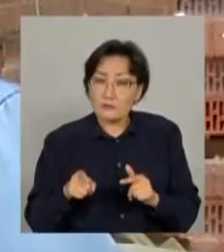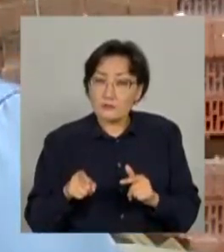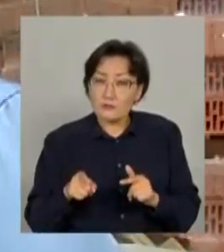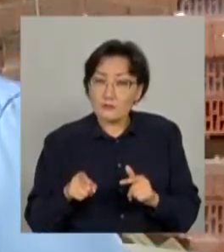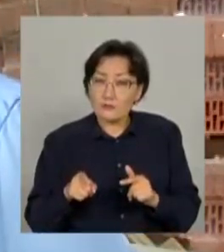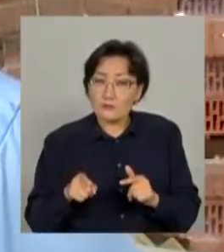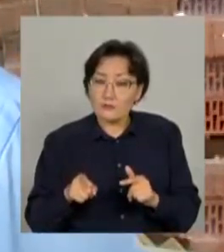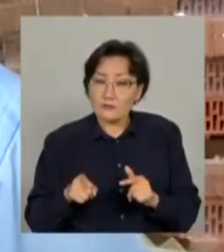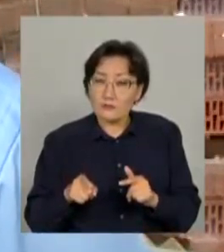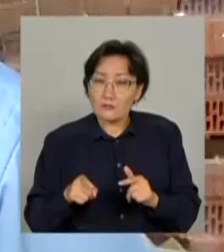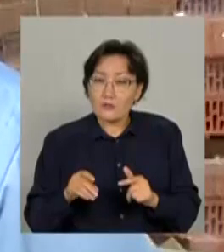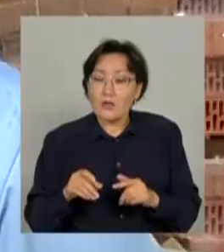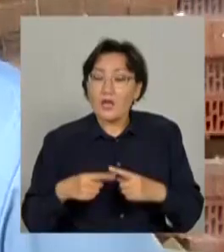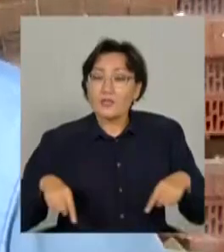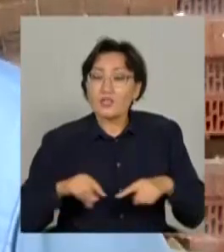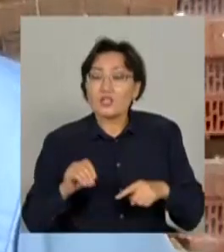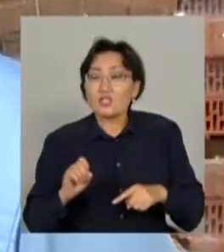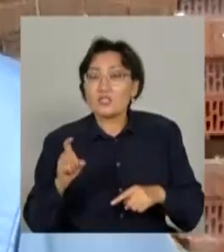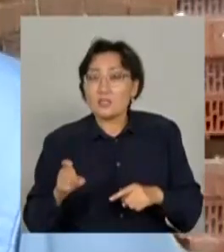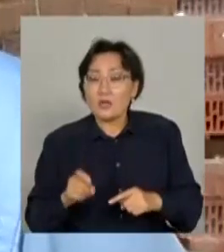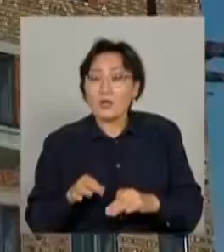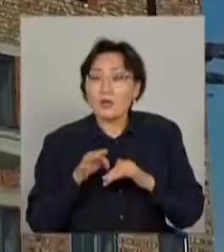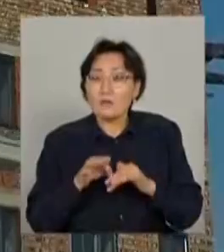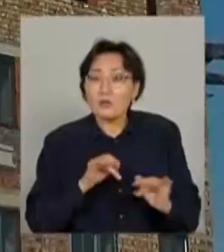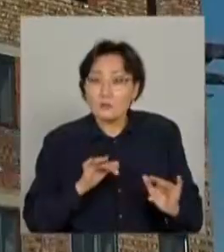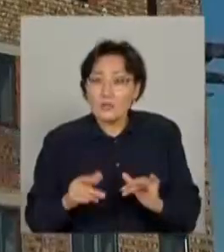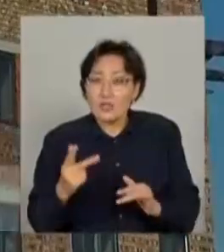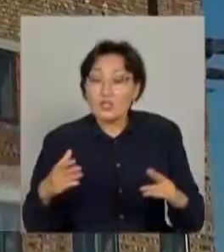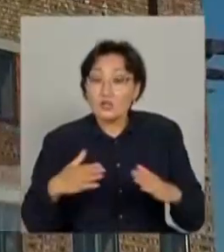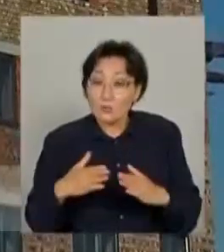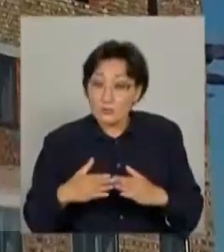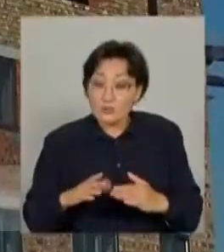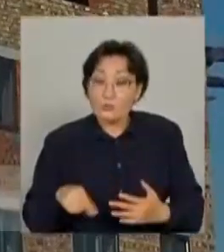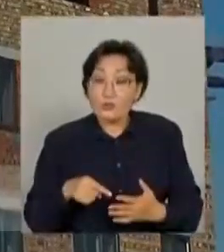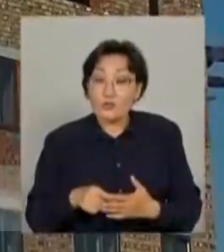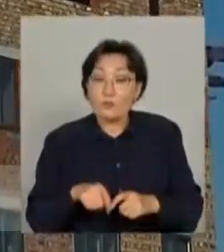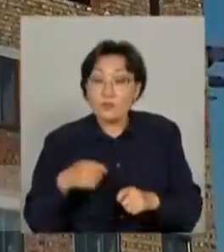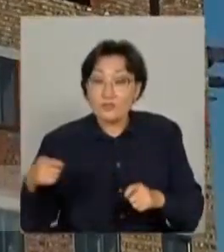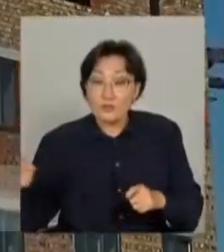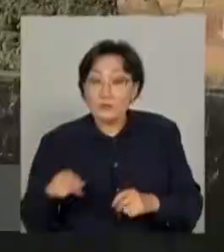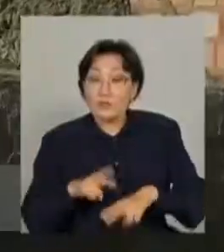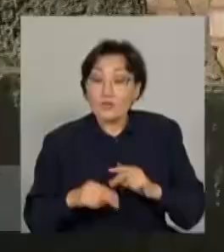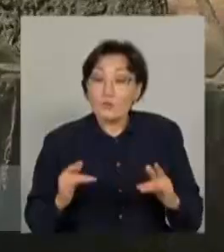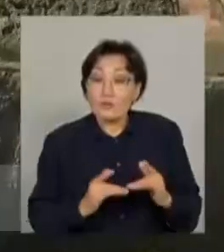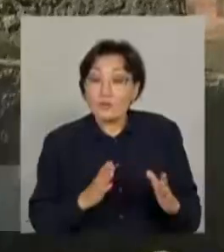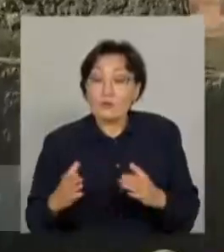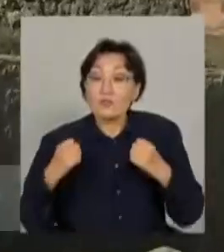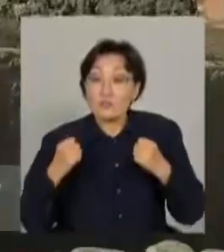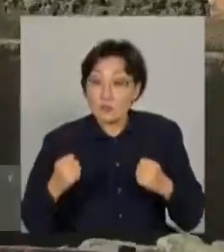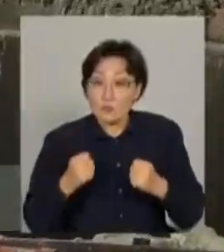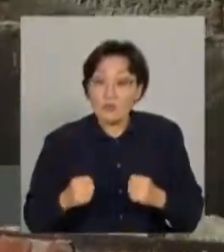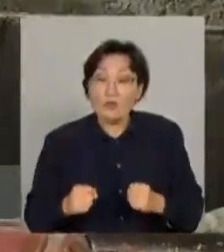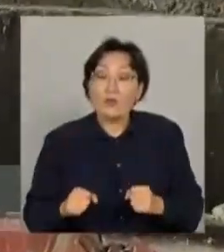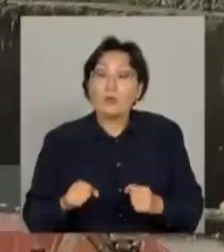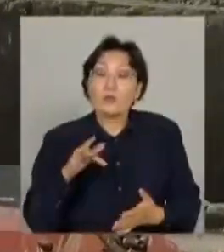свои процедуры. А сколько всего домов? Три дома. К слову, в городе затянулось и строительство общежития для спортсменов. Все, в